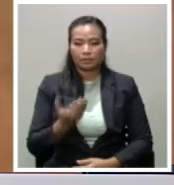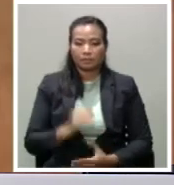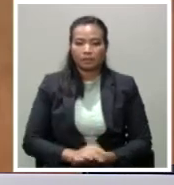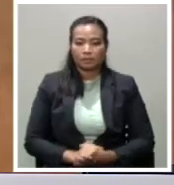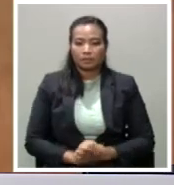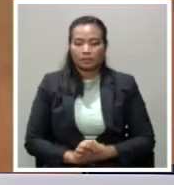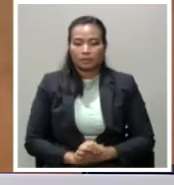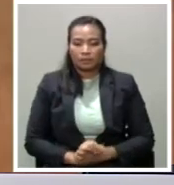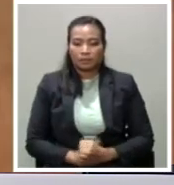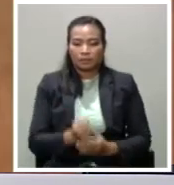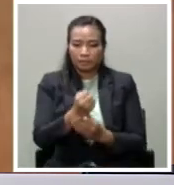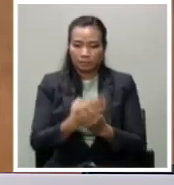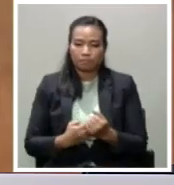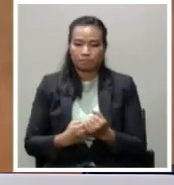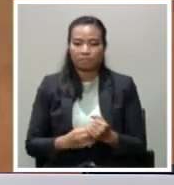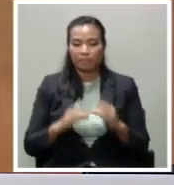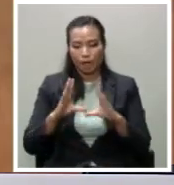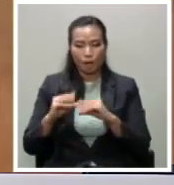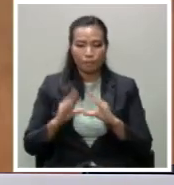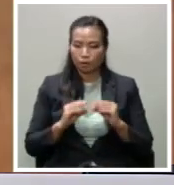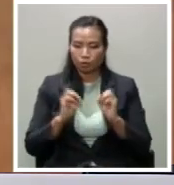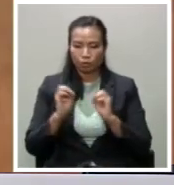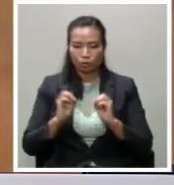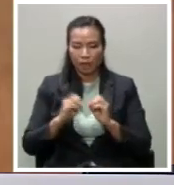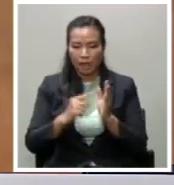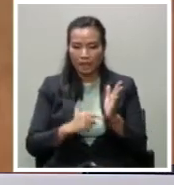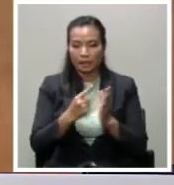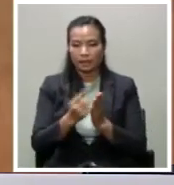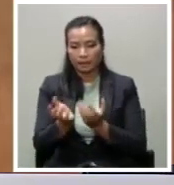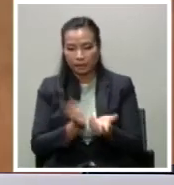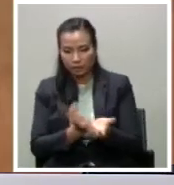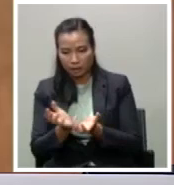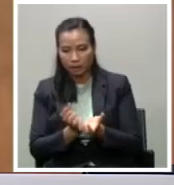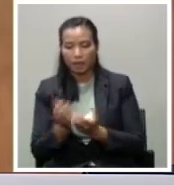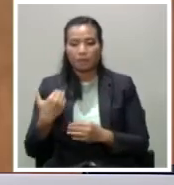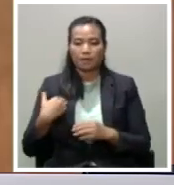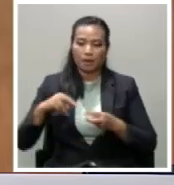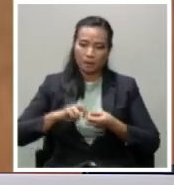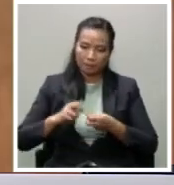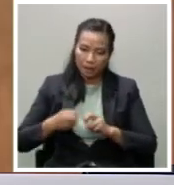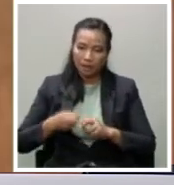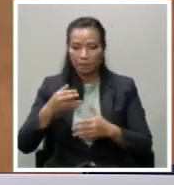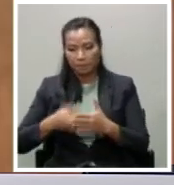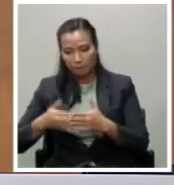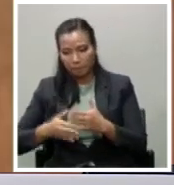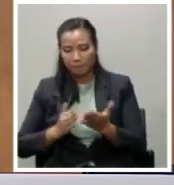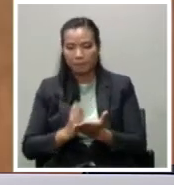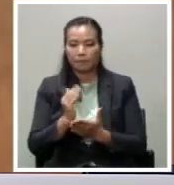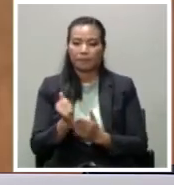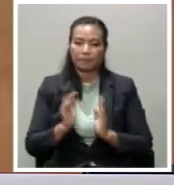เราไม่มีสภามาหลายปีเพราะนั้นเมื่อเราเริ่มใหม่ก็คลุกคลักบ้างแต่เหนือสิ่งอื่นใดผมขอบพระ